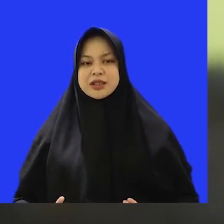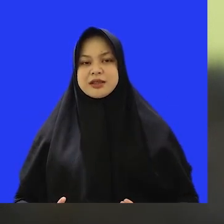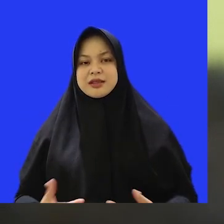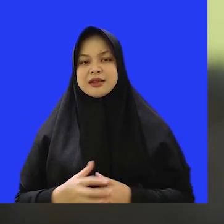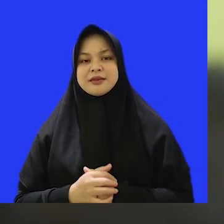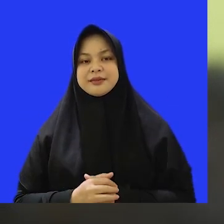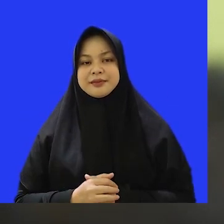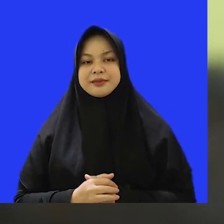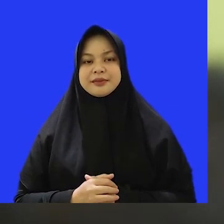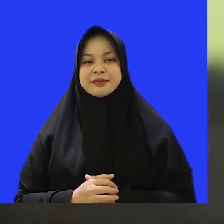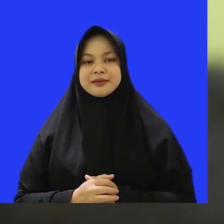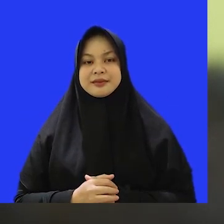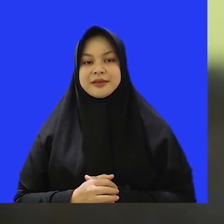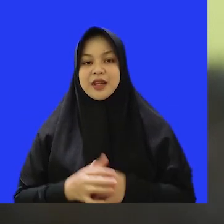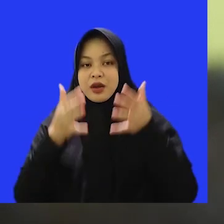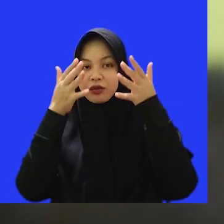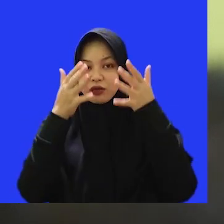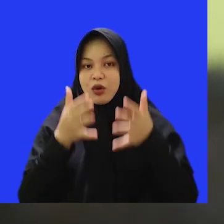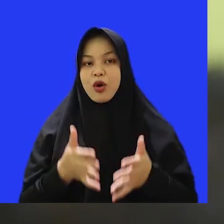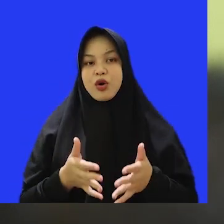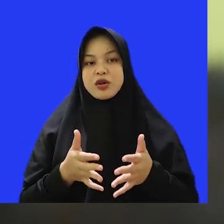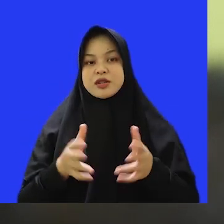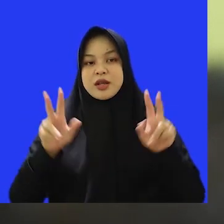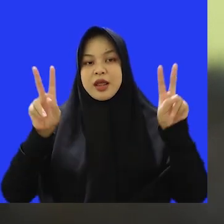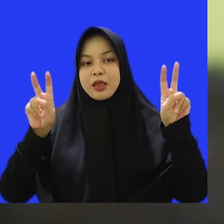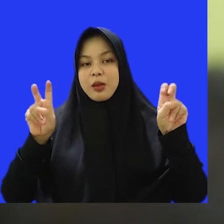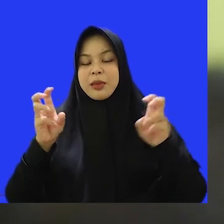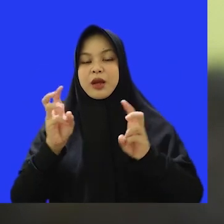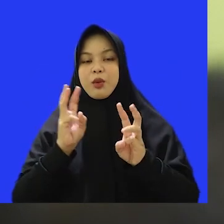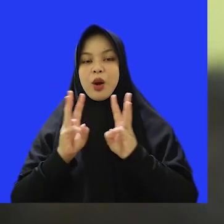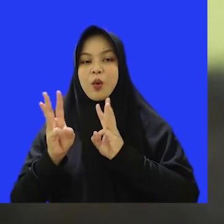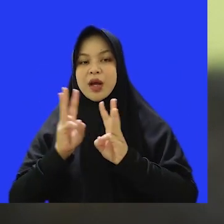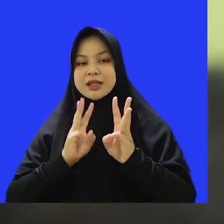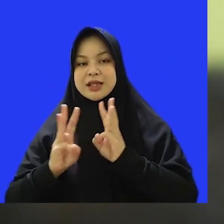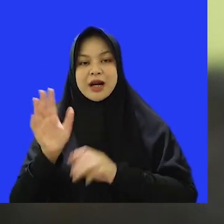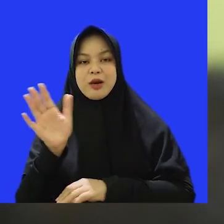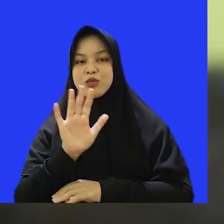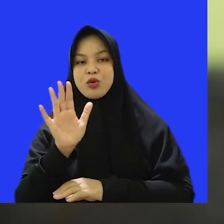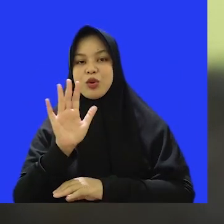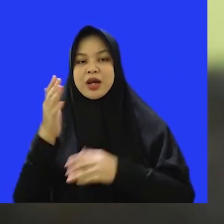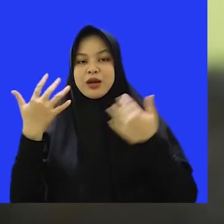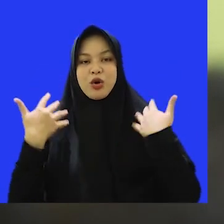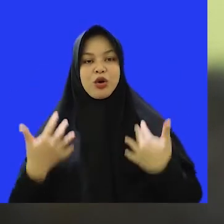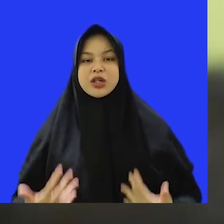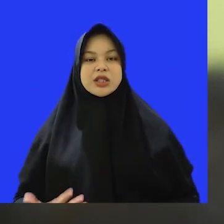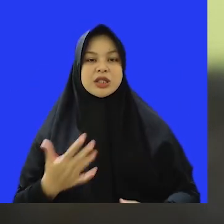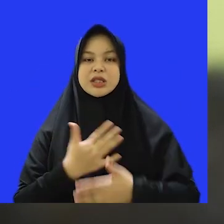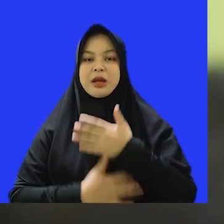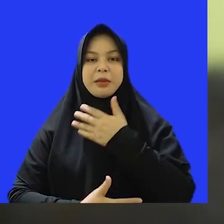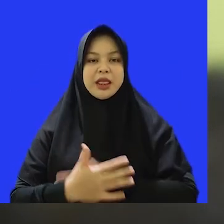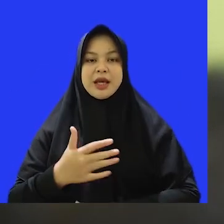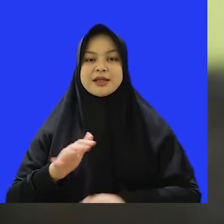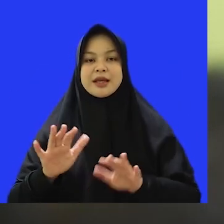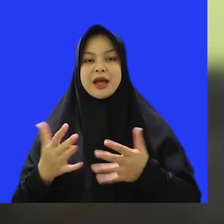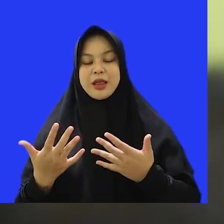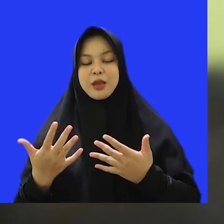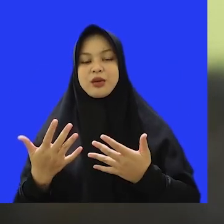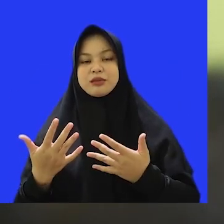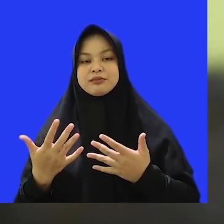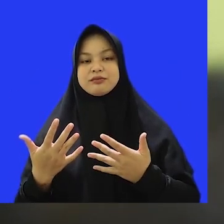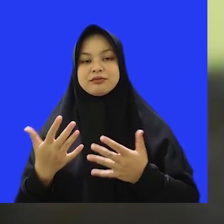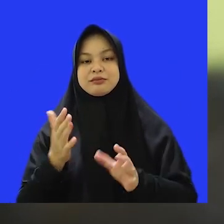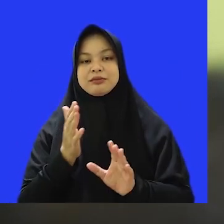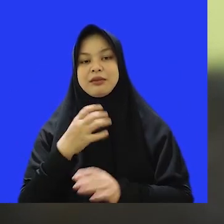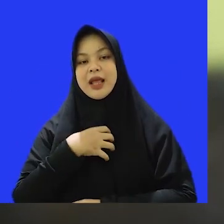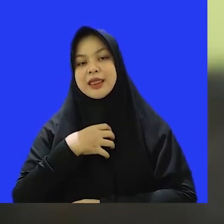kondisi disabilitas seseorang. Fokuslah pada topik wawancara dan bukan pada kondisi fisik